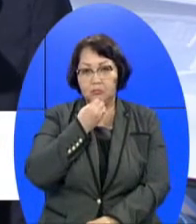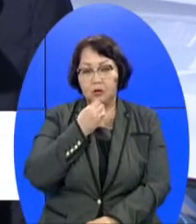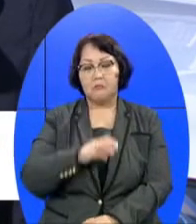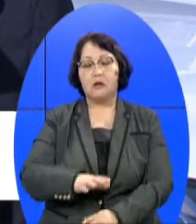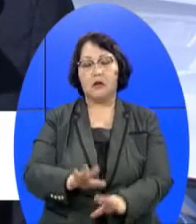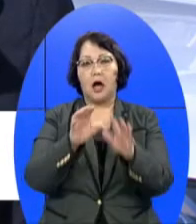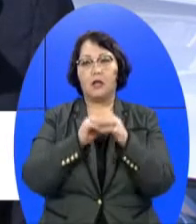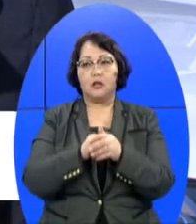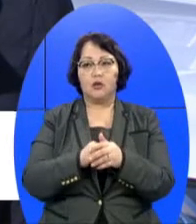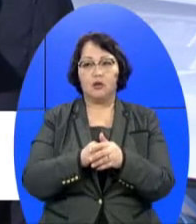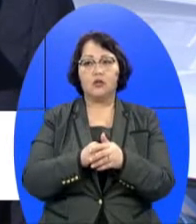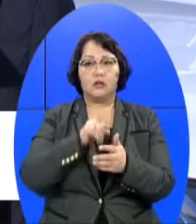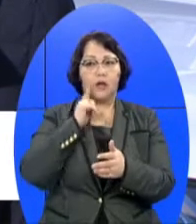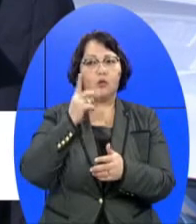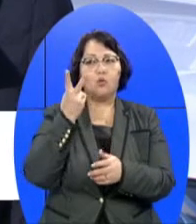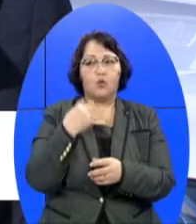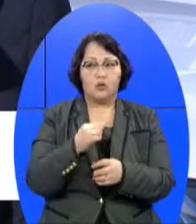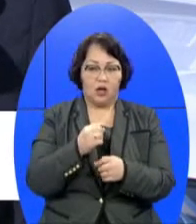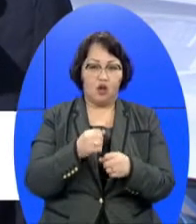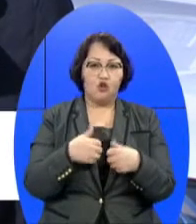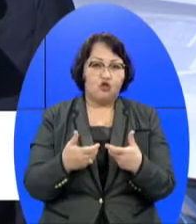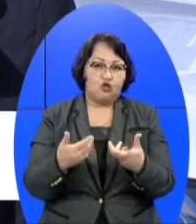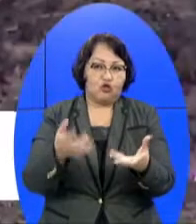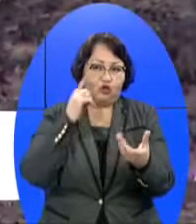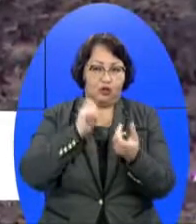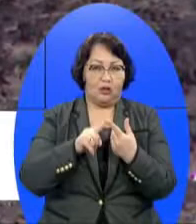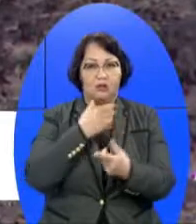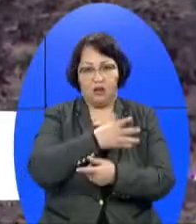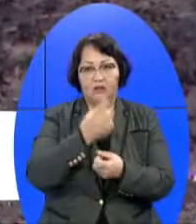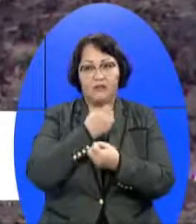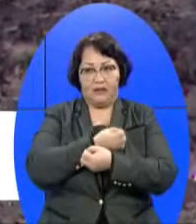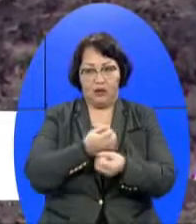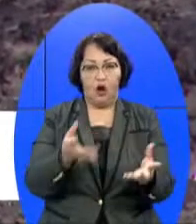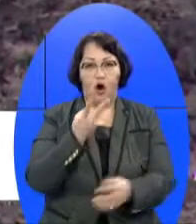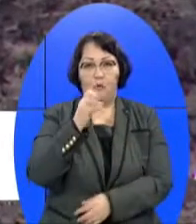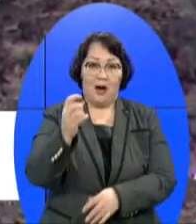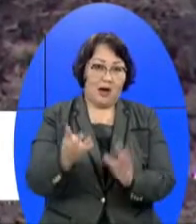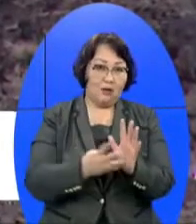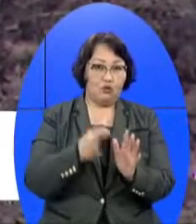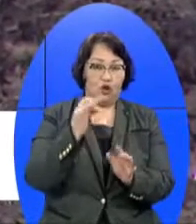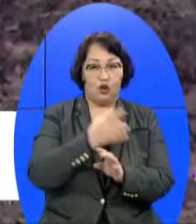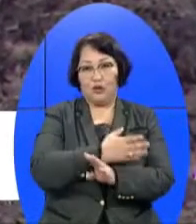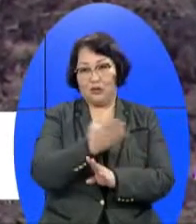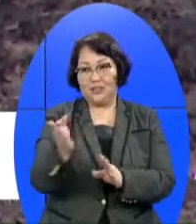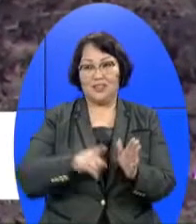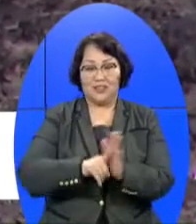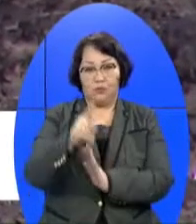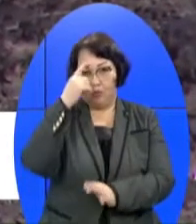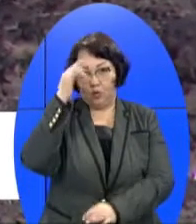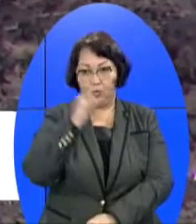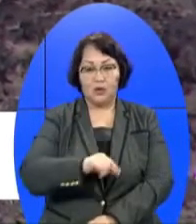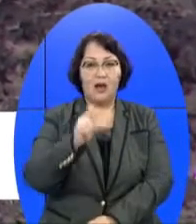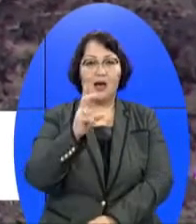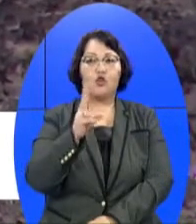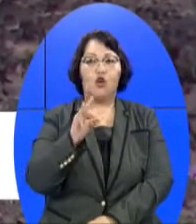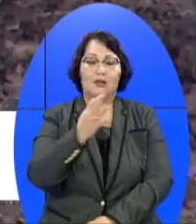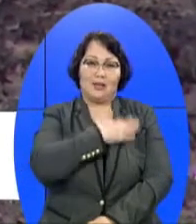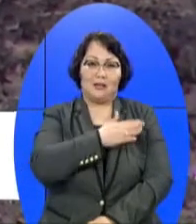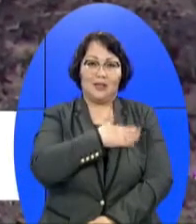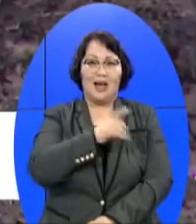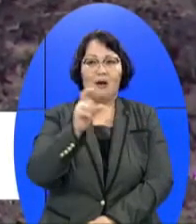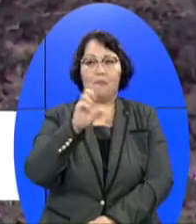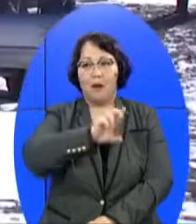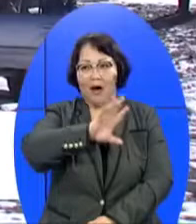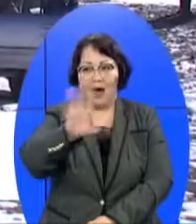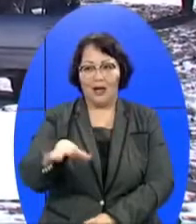хойч ирээдүйдөө олгоё гэж байгааг бас та бүгддээ хэлье. 2019 оноос эхлэн манай улс анх удаа эко цагдаа буюу экологийн гэмт хэргийг